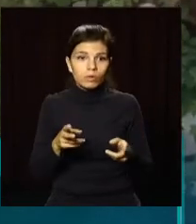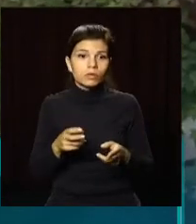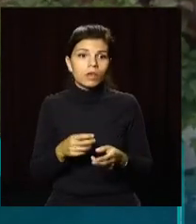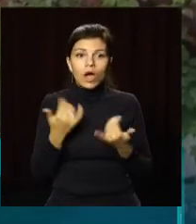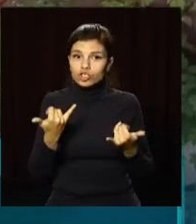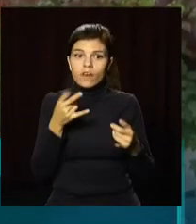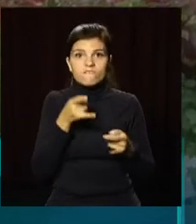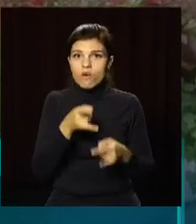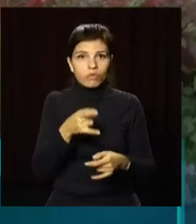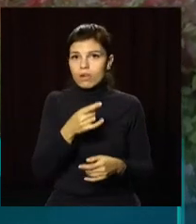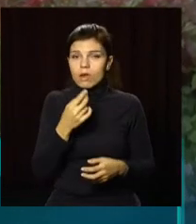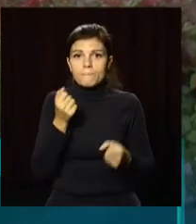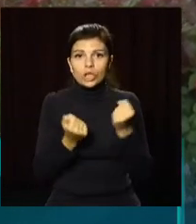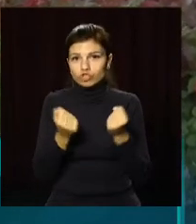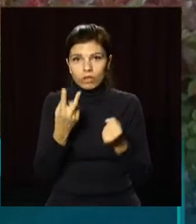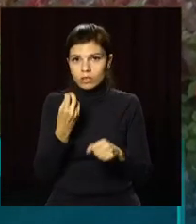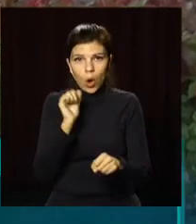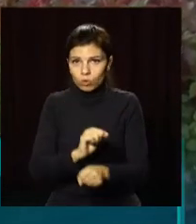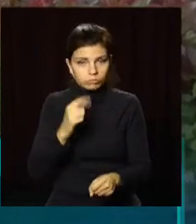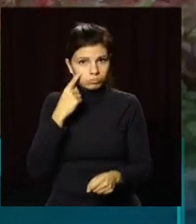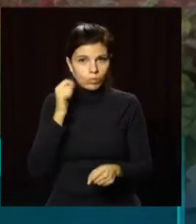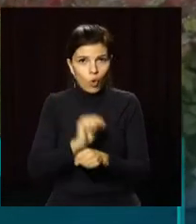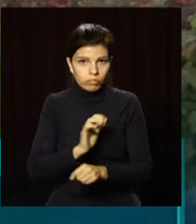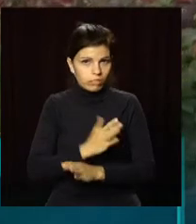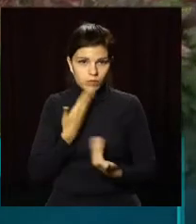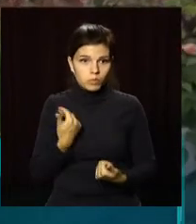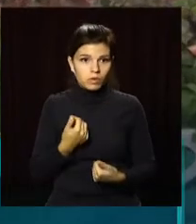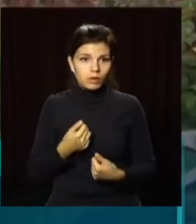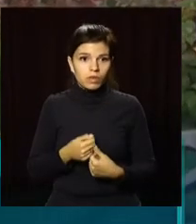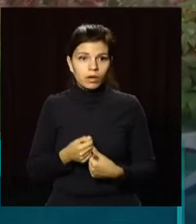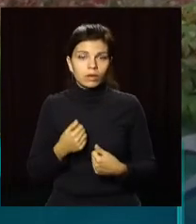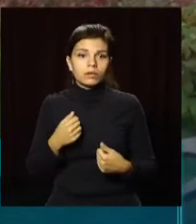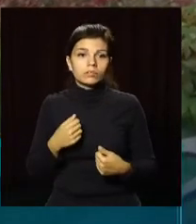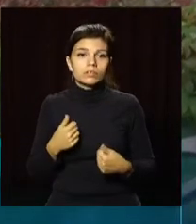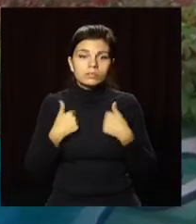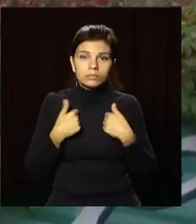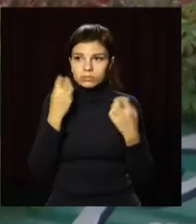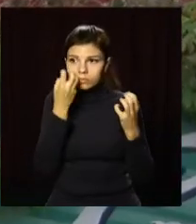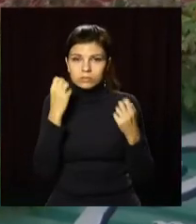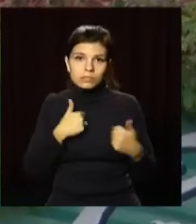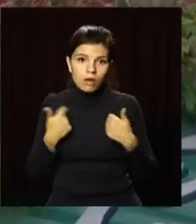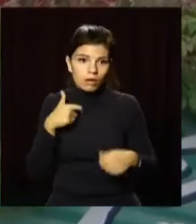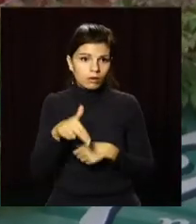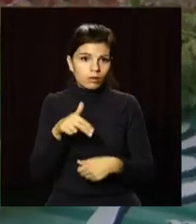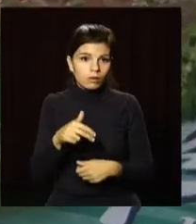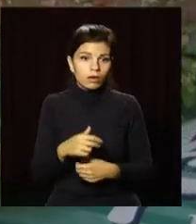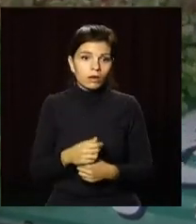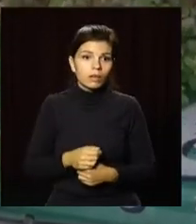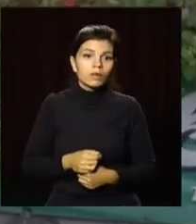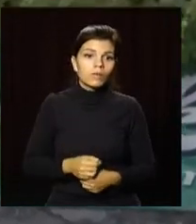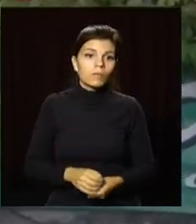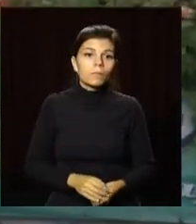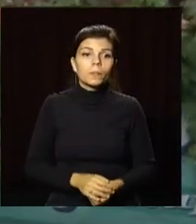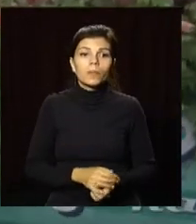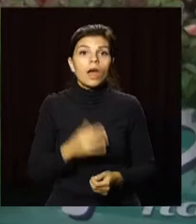Водителі зараз не дуже зупиняються на дорожку, маю в виду, на перехідну. Тому біжиш,